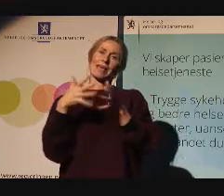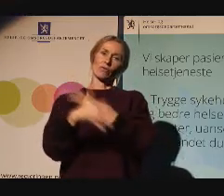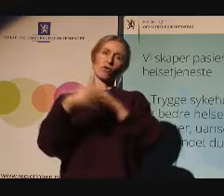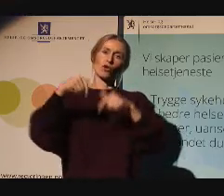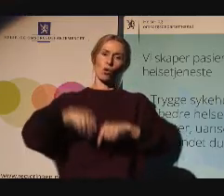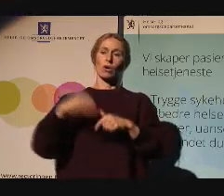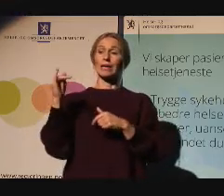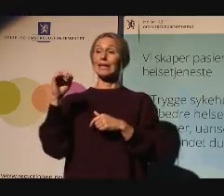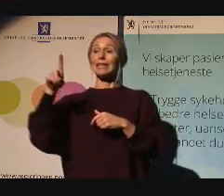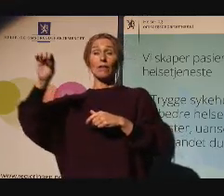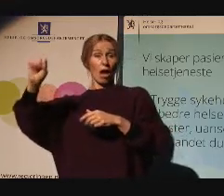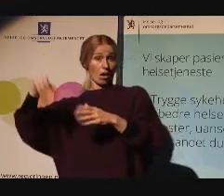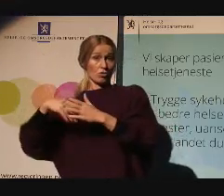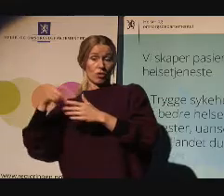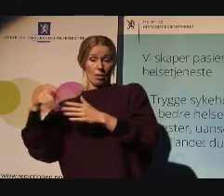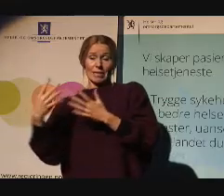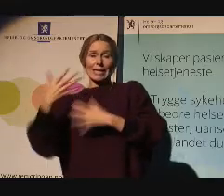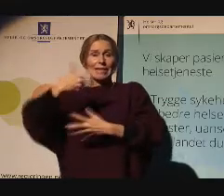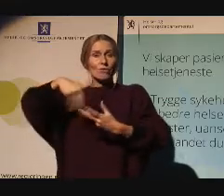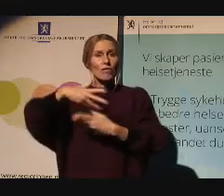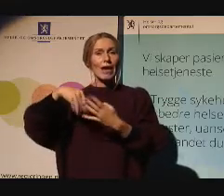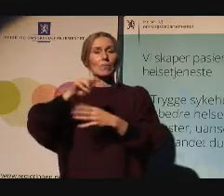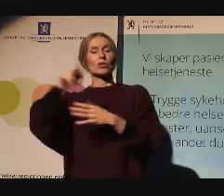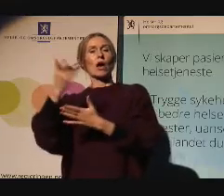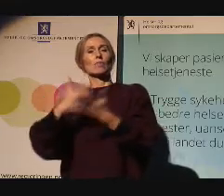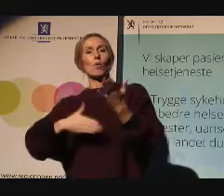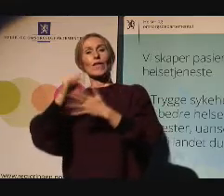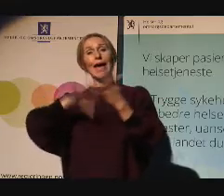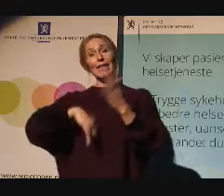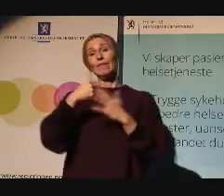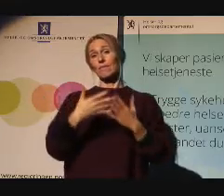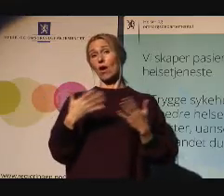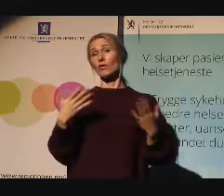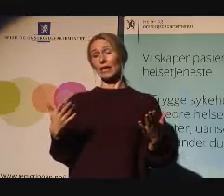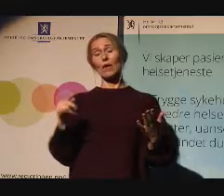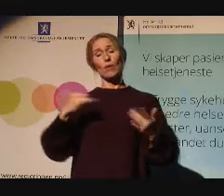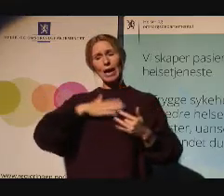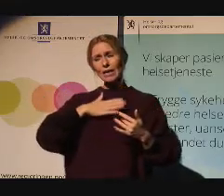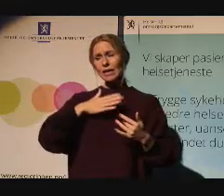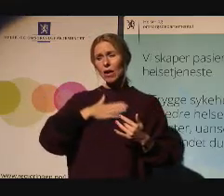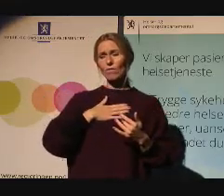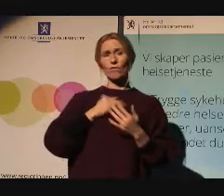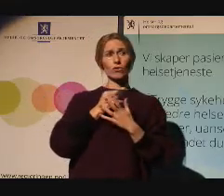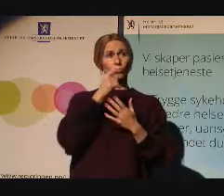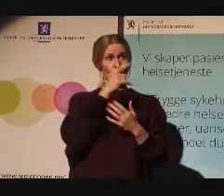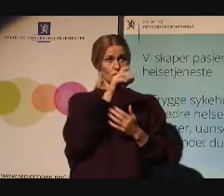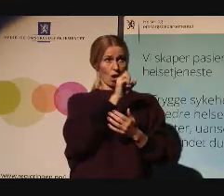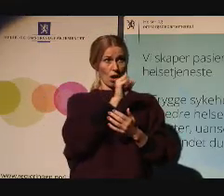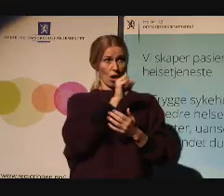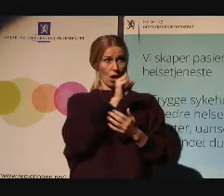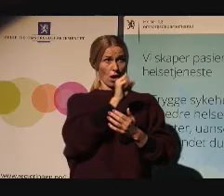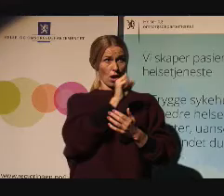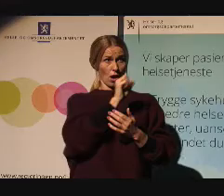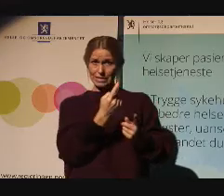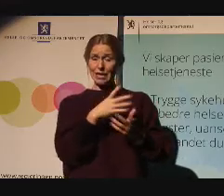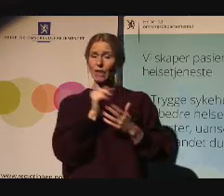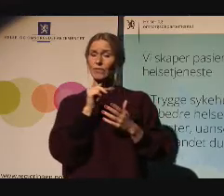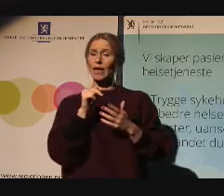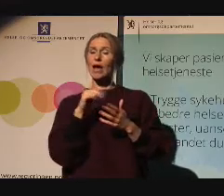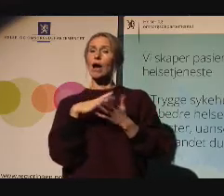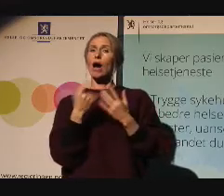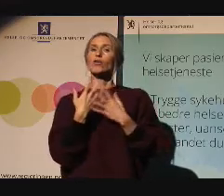Ida har blitt involvert i en helt annen måte enn det som vanlig, og jeg glad for å, når du, Arjonsen, sier at dette her har kommet